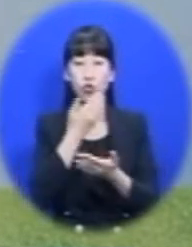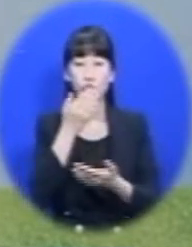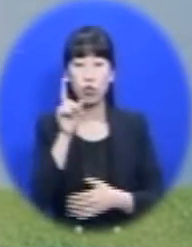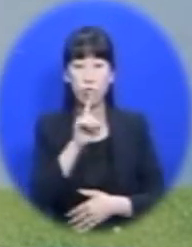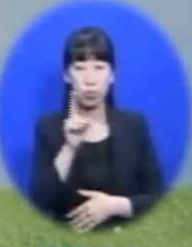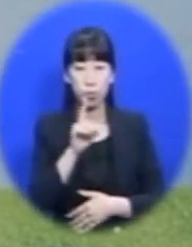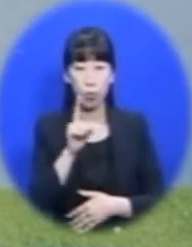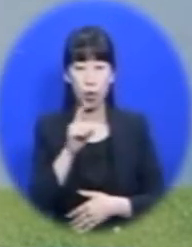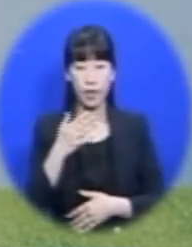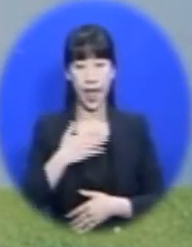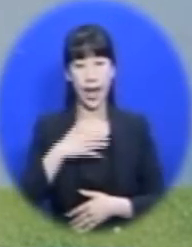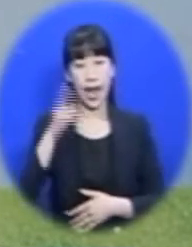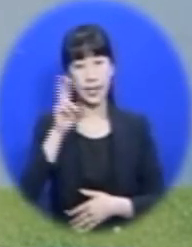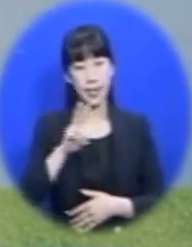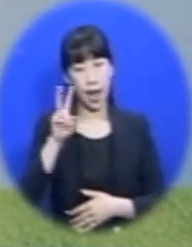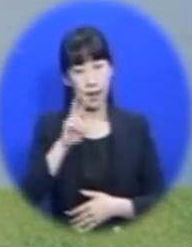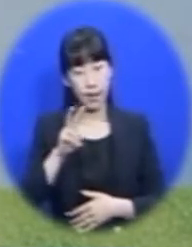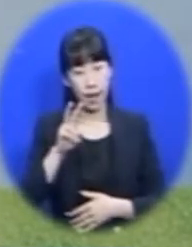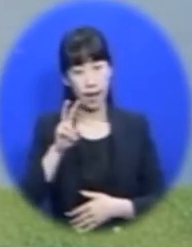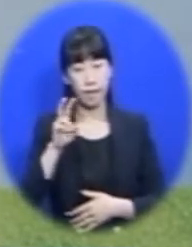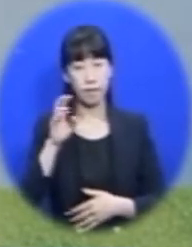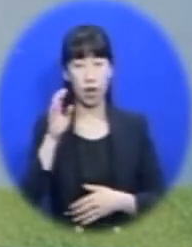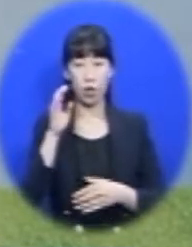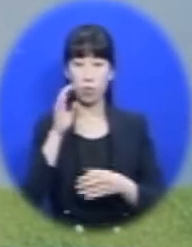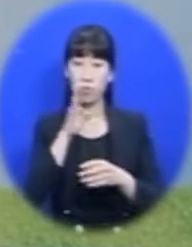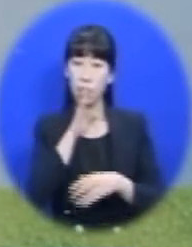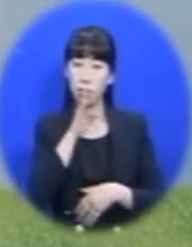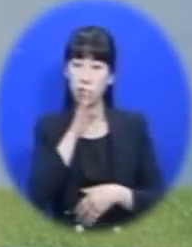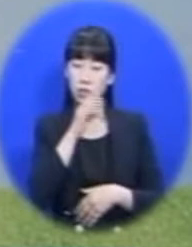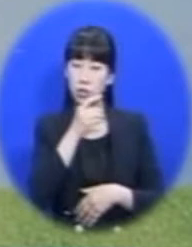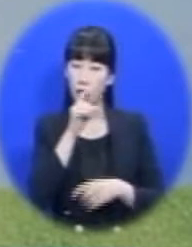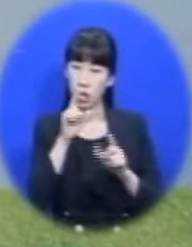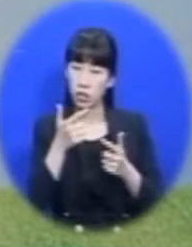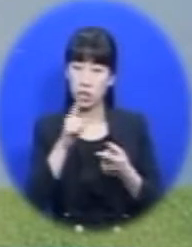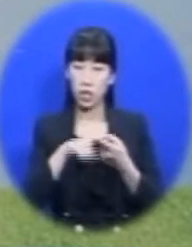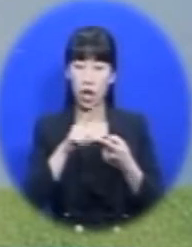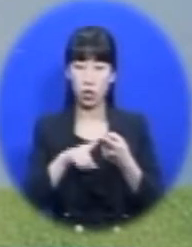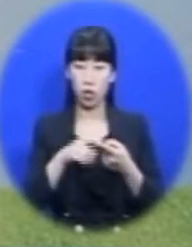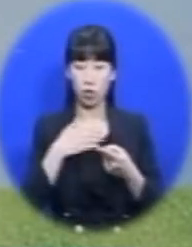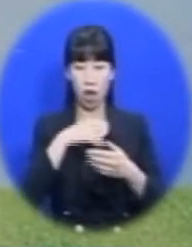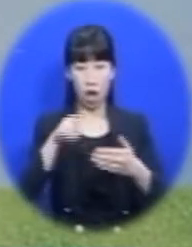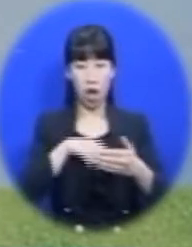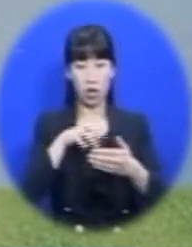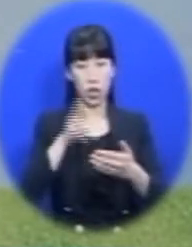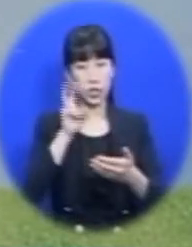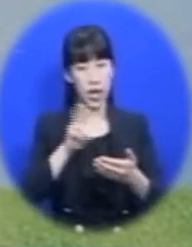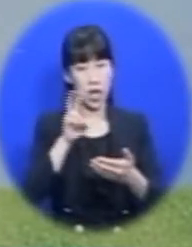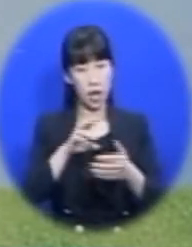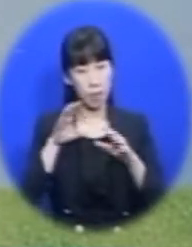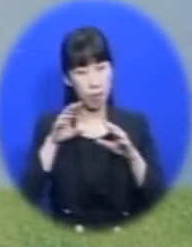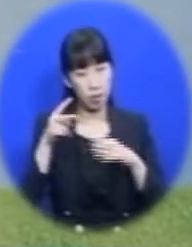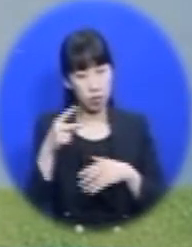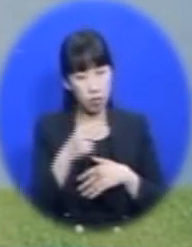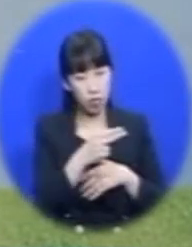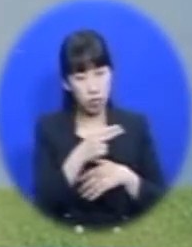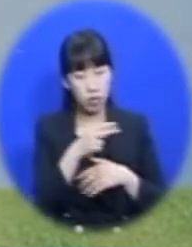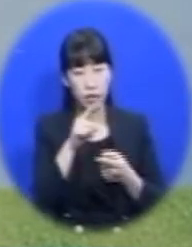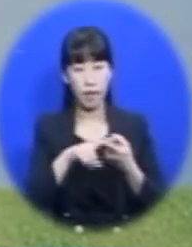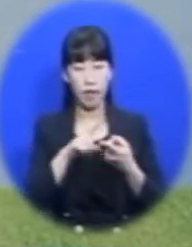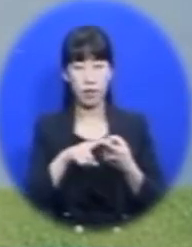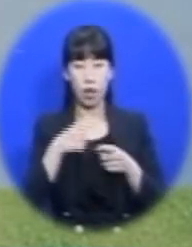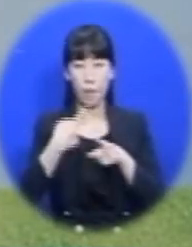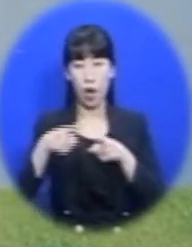내가 찬양을 하고 있는지 아닌지입니다. 내 속에 찬양이 그쳤는지 이건 우리가 심각하게 점검해